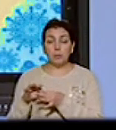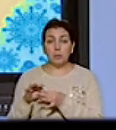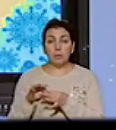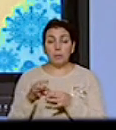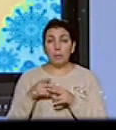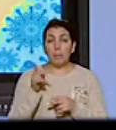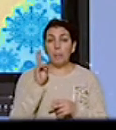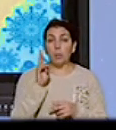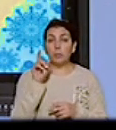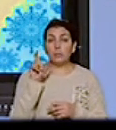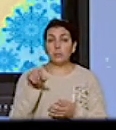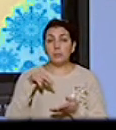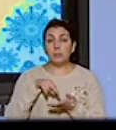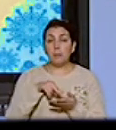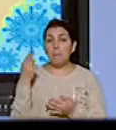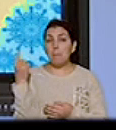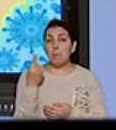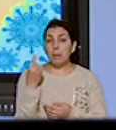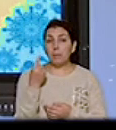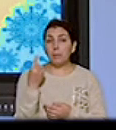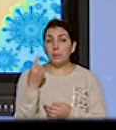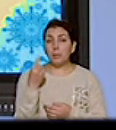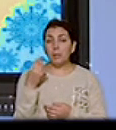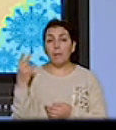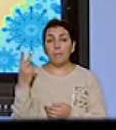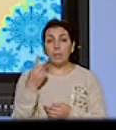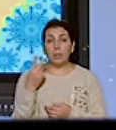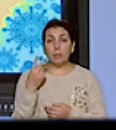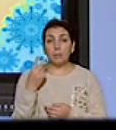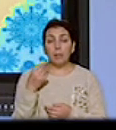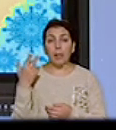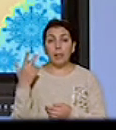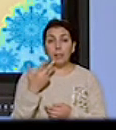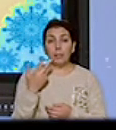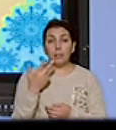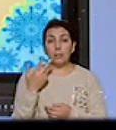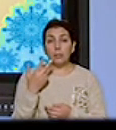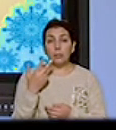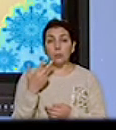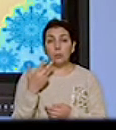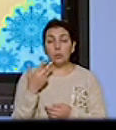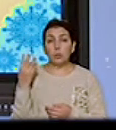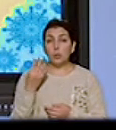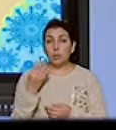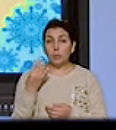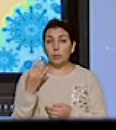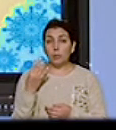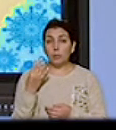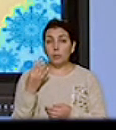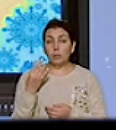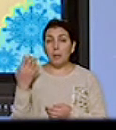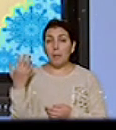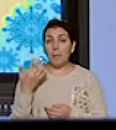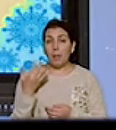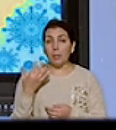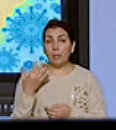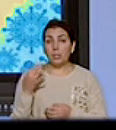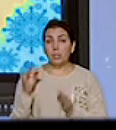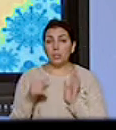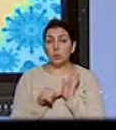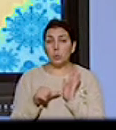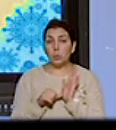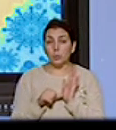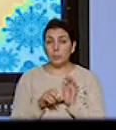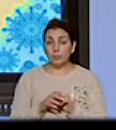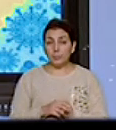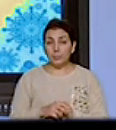Скажите, кто здесь стоит первым, вторым, третьим, четвертым, пятым